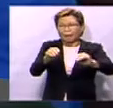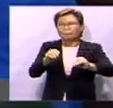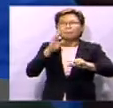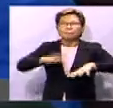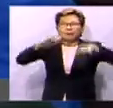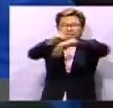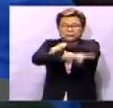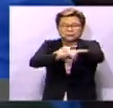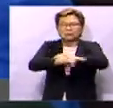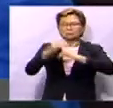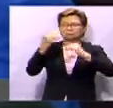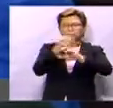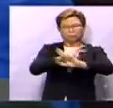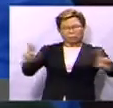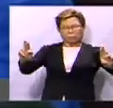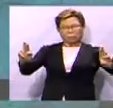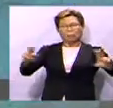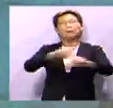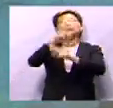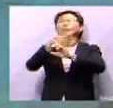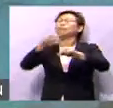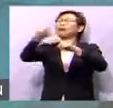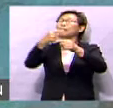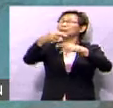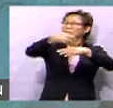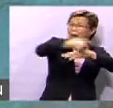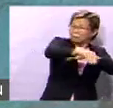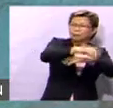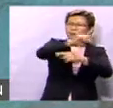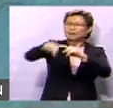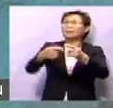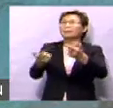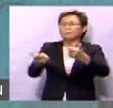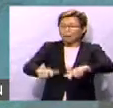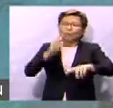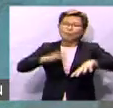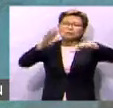berada pada tahap sedia diaktifkan sekiranya berlaku banjir gelombang kedua.